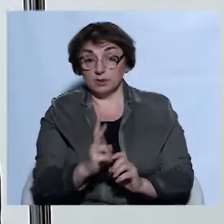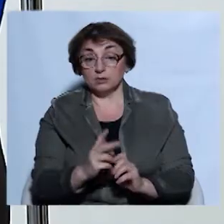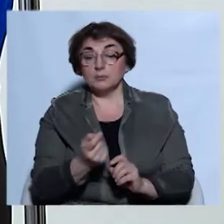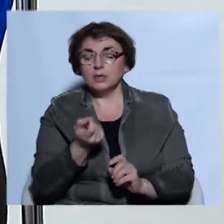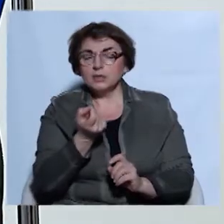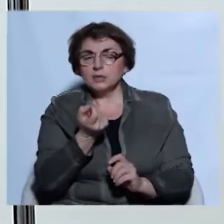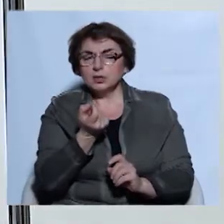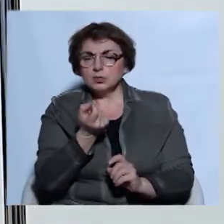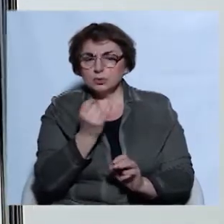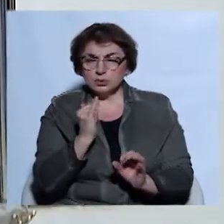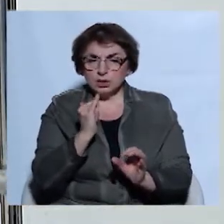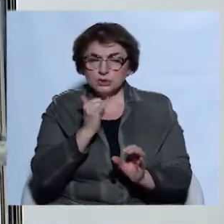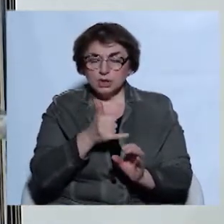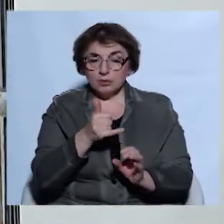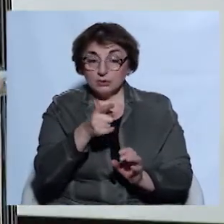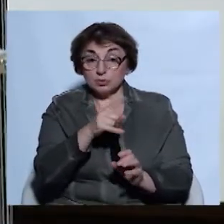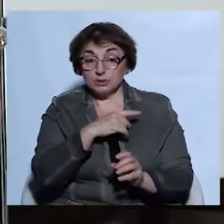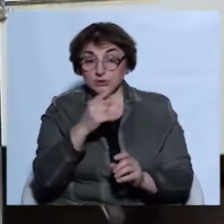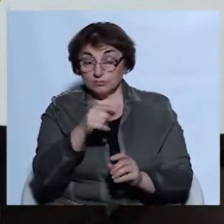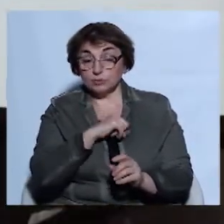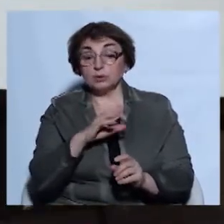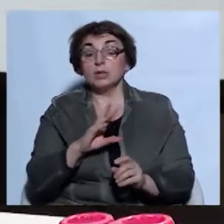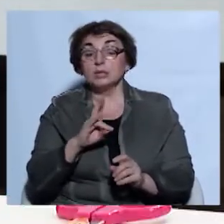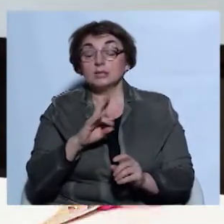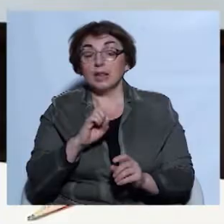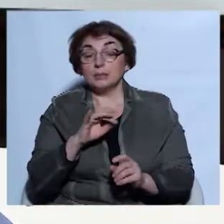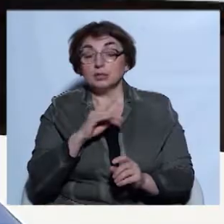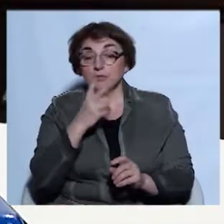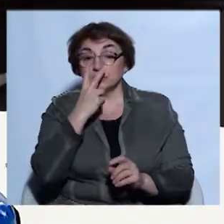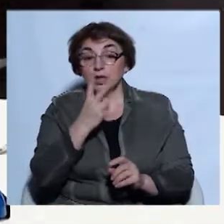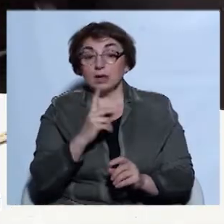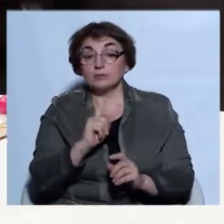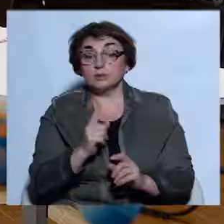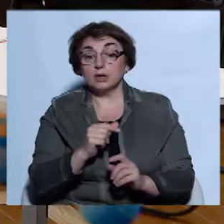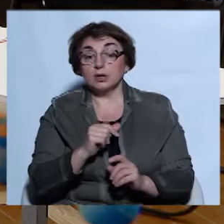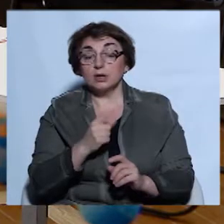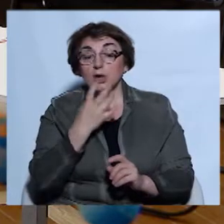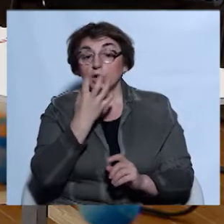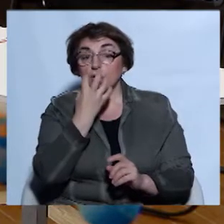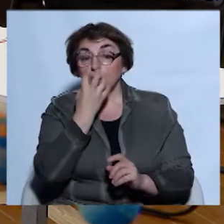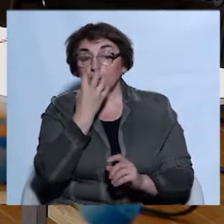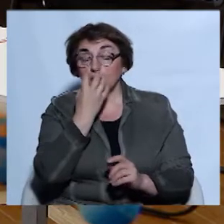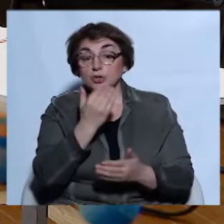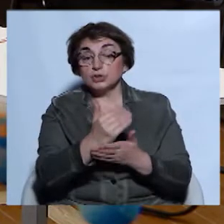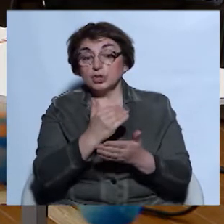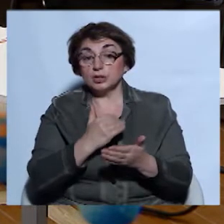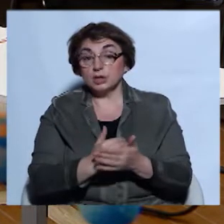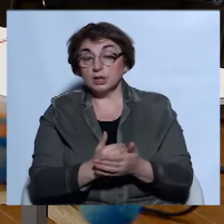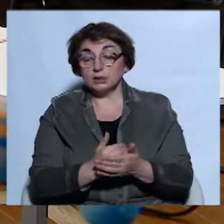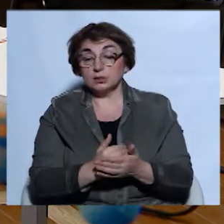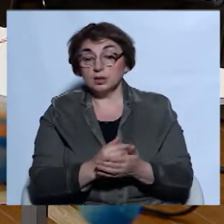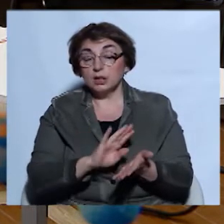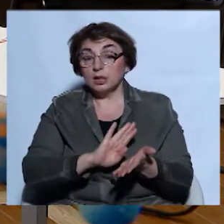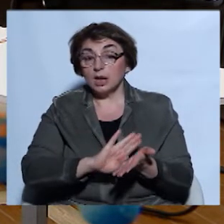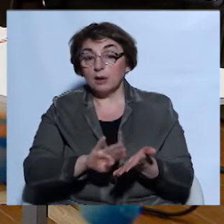სპირტქურა, მასში მცირე რაოდენობით ჩავასხათ წყალბადის ზეჟანგი და თქვენ დაინახეთ, რომ შეთბობის